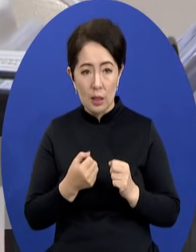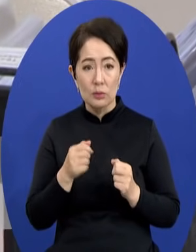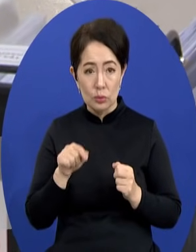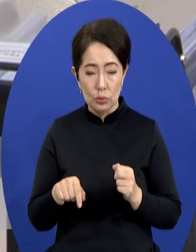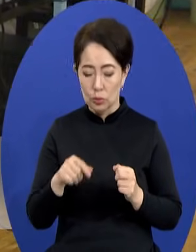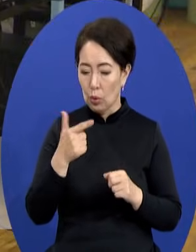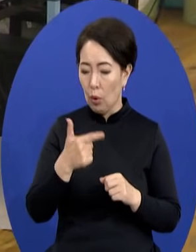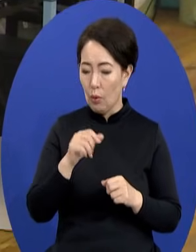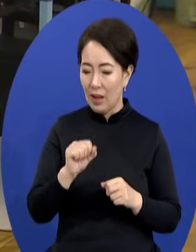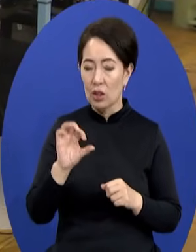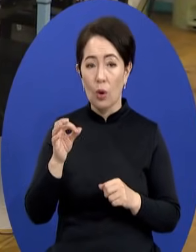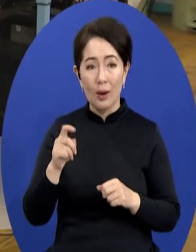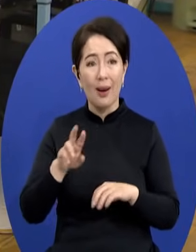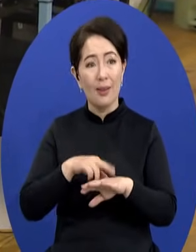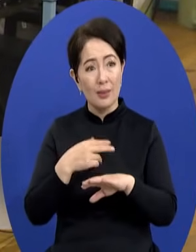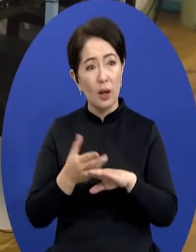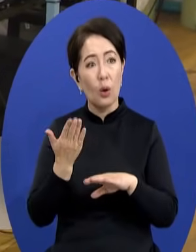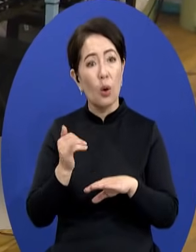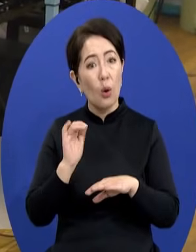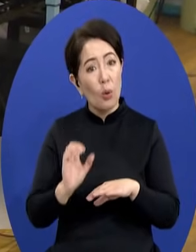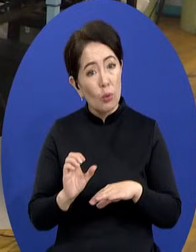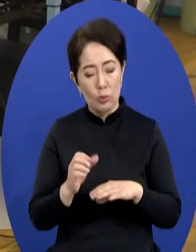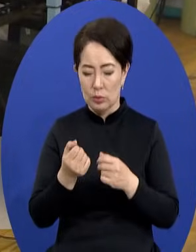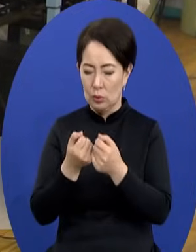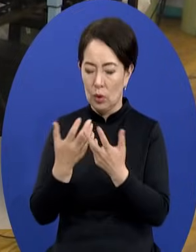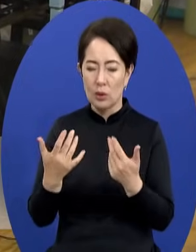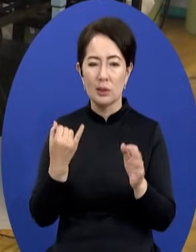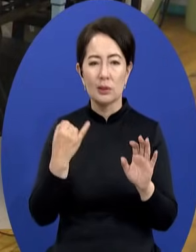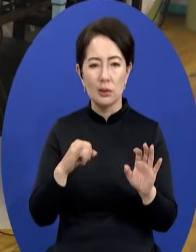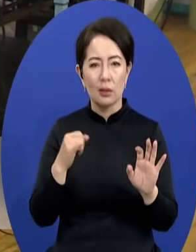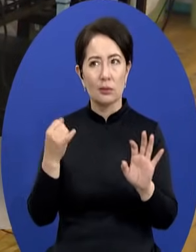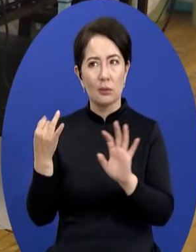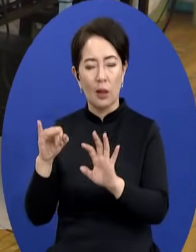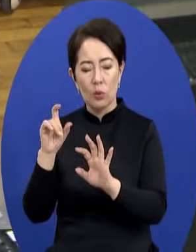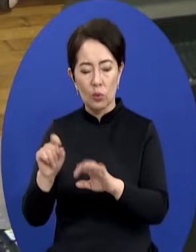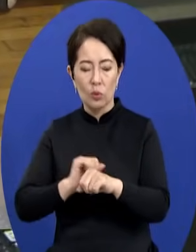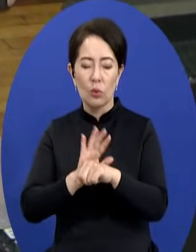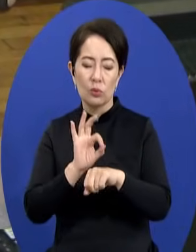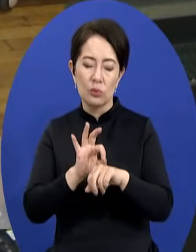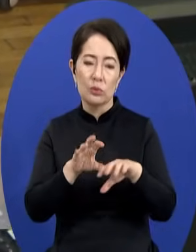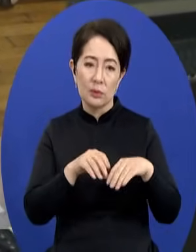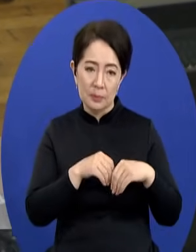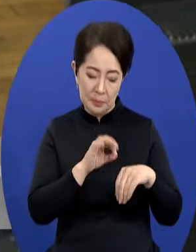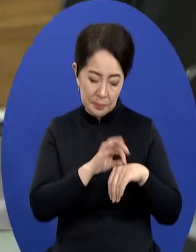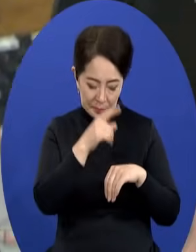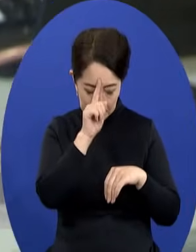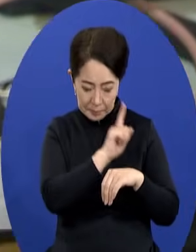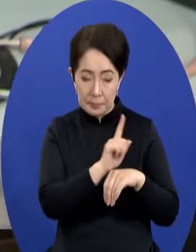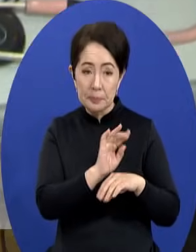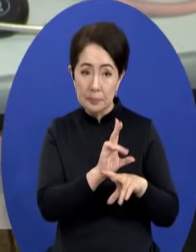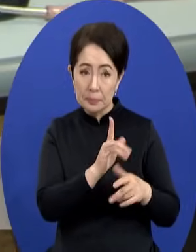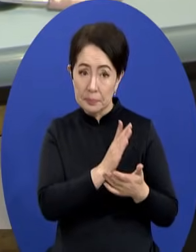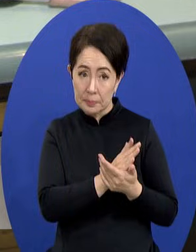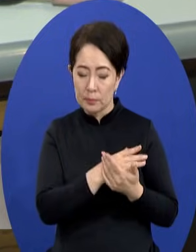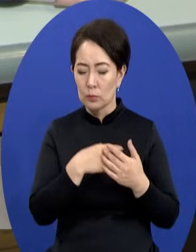Говьалтай, Өвөрхангай, Дарханууд, Увс аймагт олон буюу 60-70 орчим хүн халдвар авч эмчлүүлж эхэлжээ. За сүүлийн